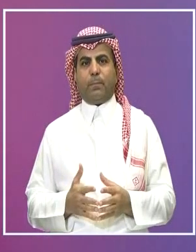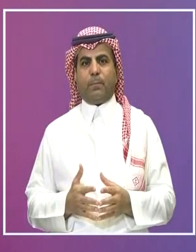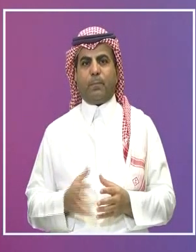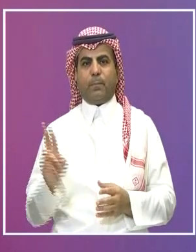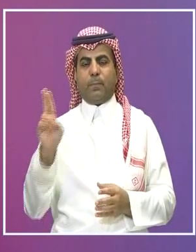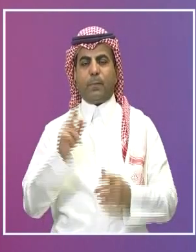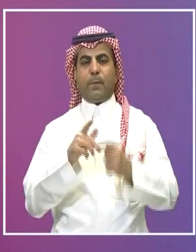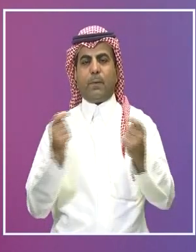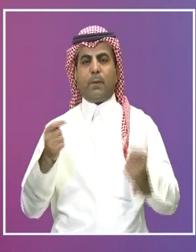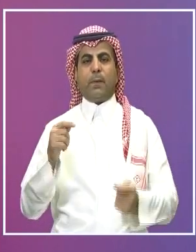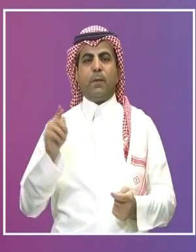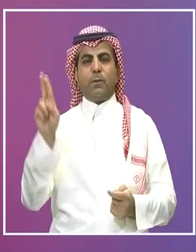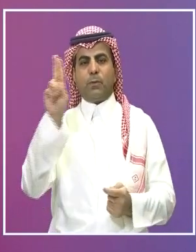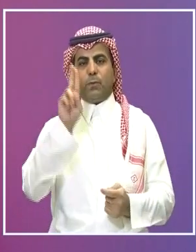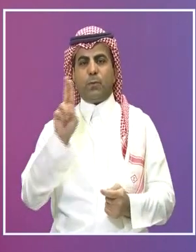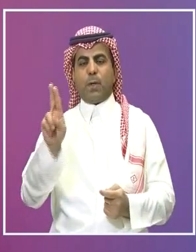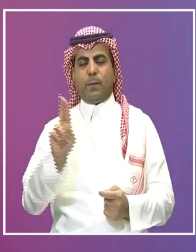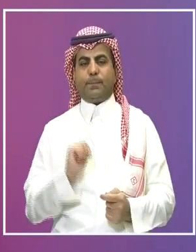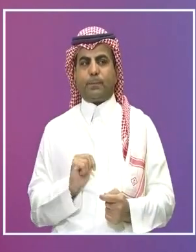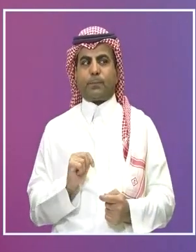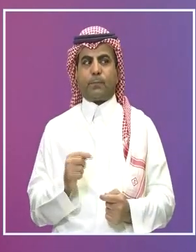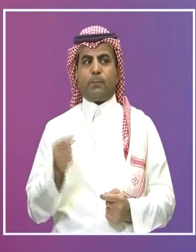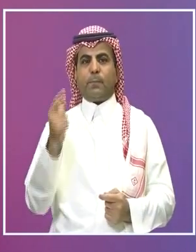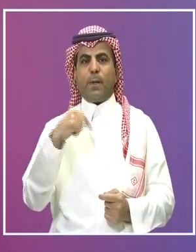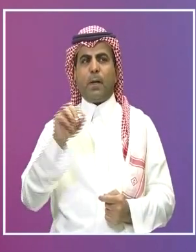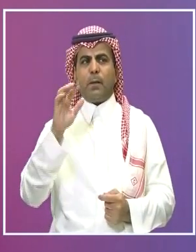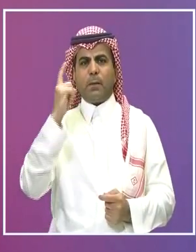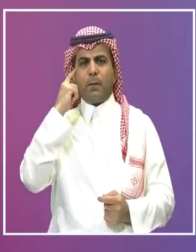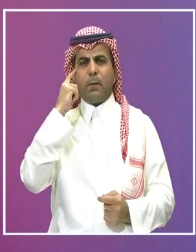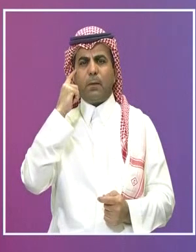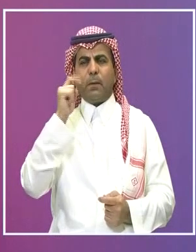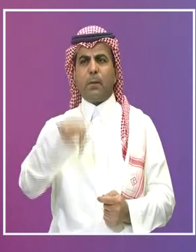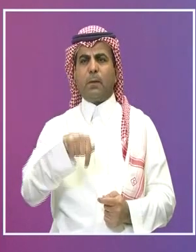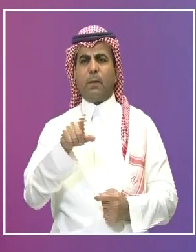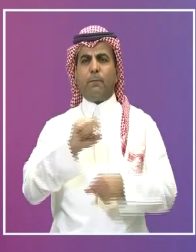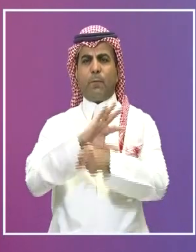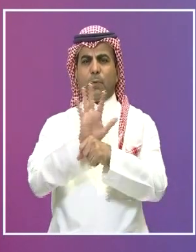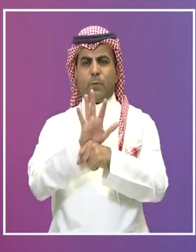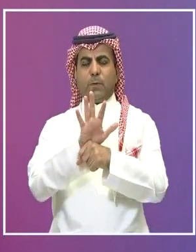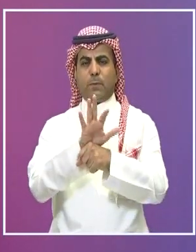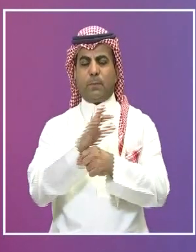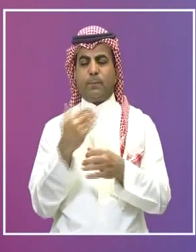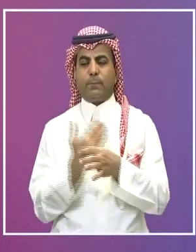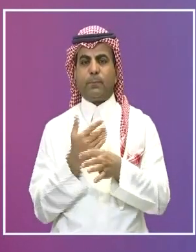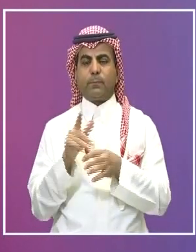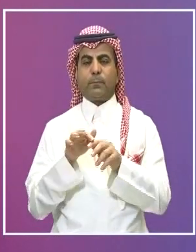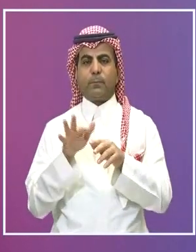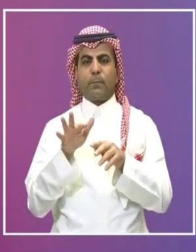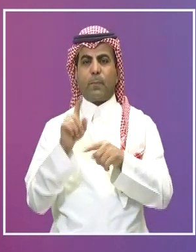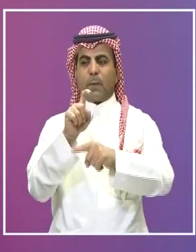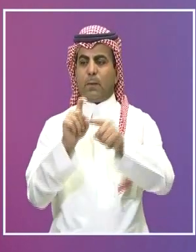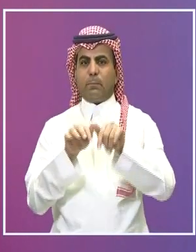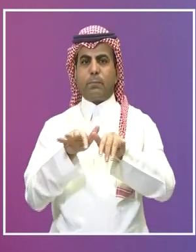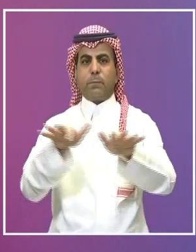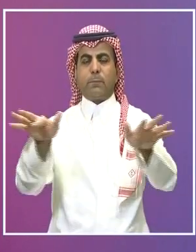صحيفة المواطن، سؤال لمتحدث وزارة الصحة، ما صحة انخفاض فعالية لقاح فايزر مع انتشار سلالات جديدة